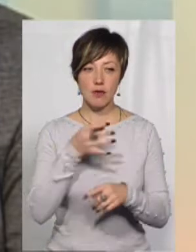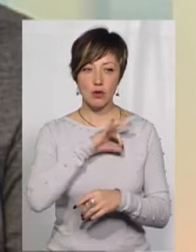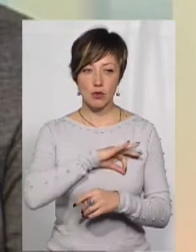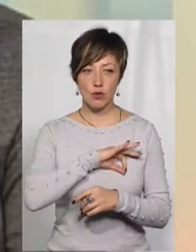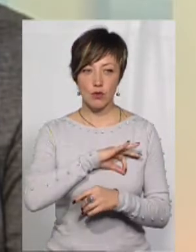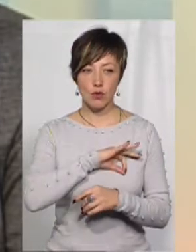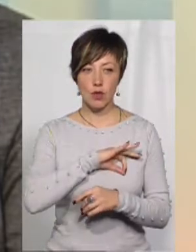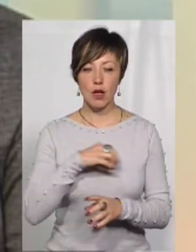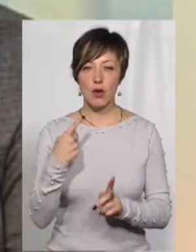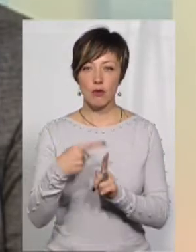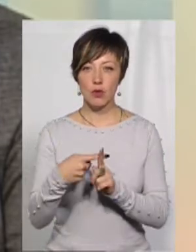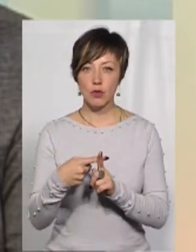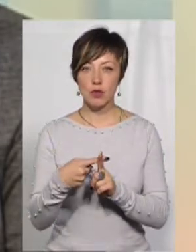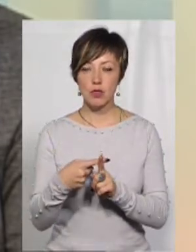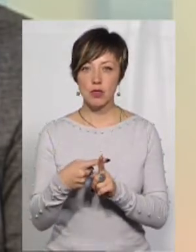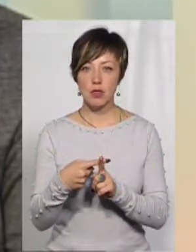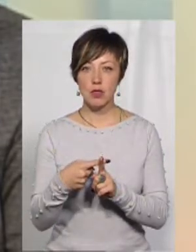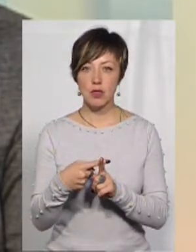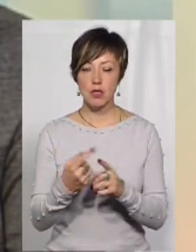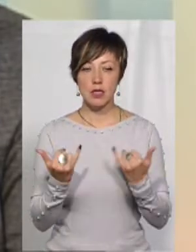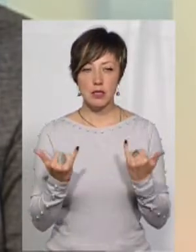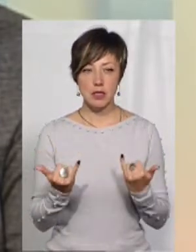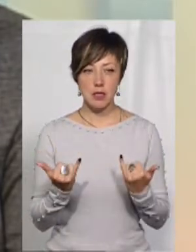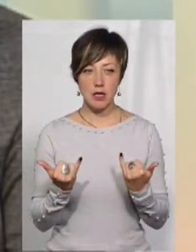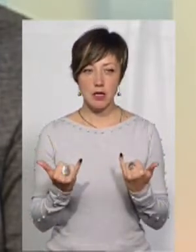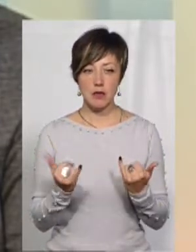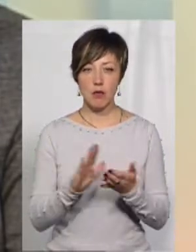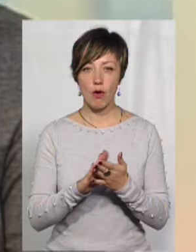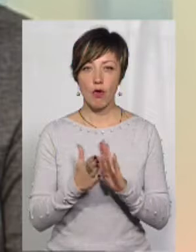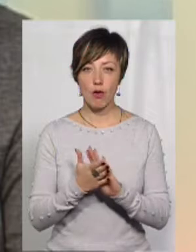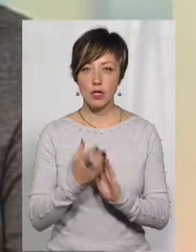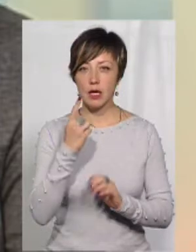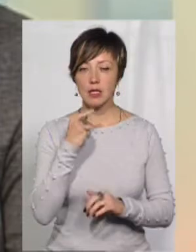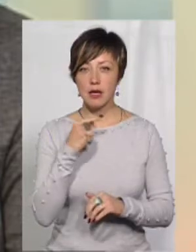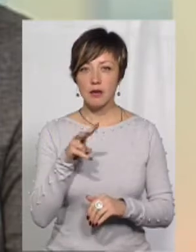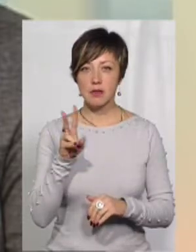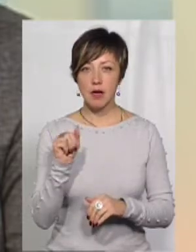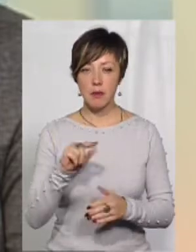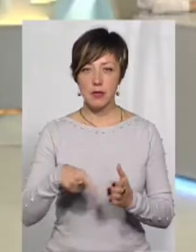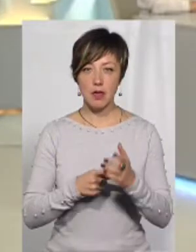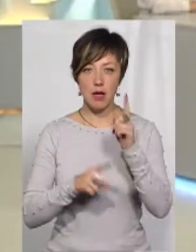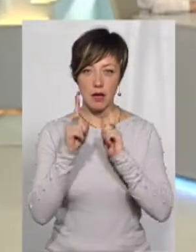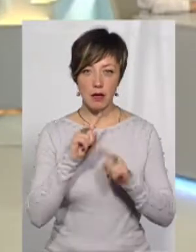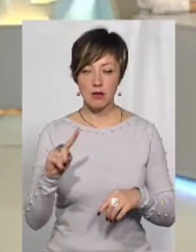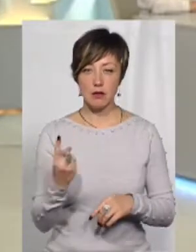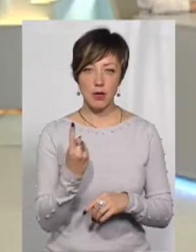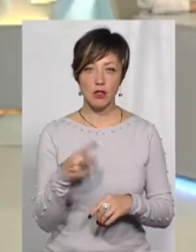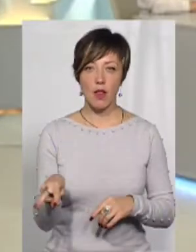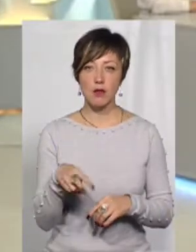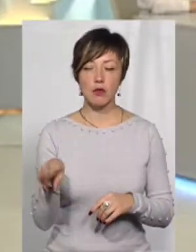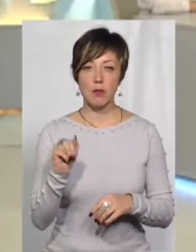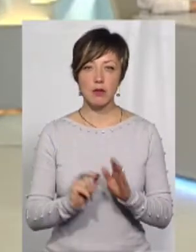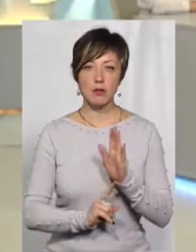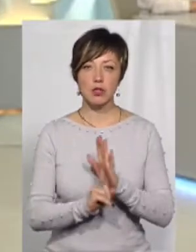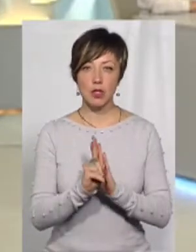використовує. Плюс прийняла зараз положення вже Красилівська міська рада. Вони з 1